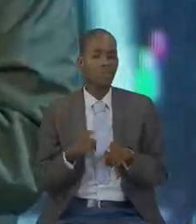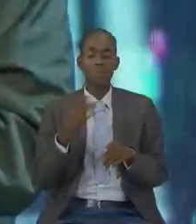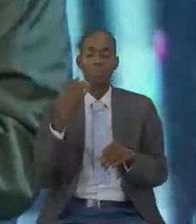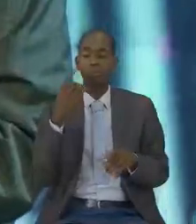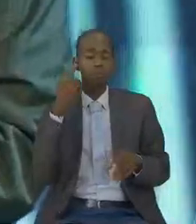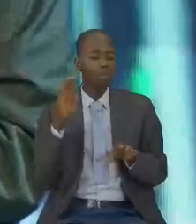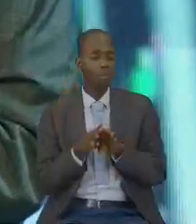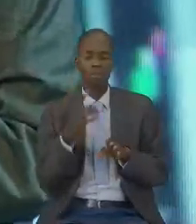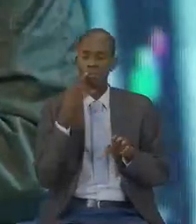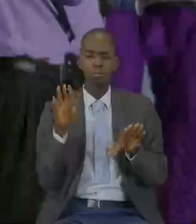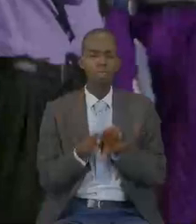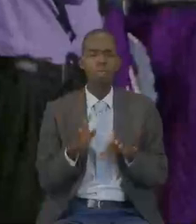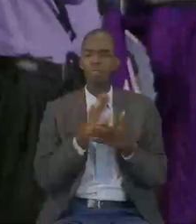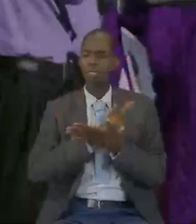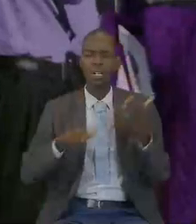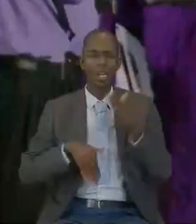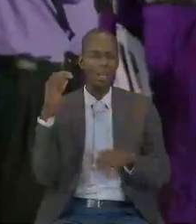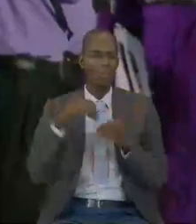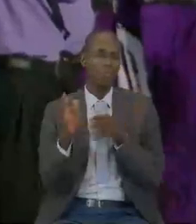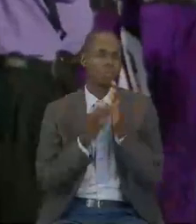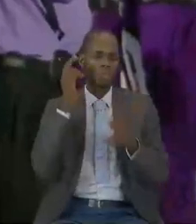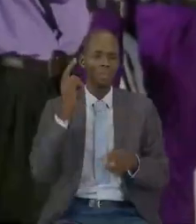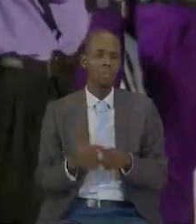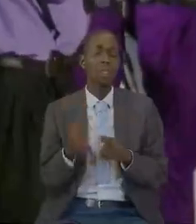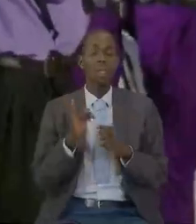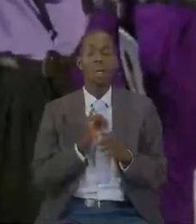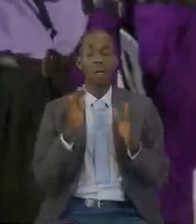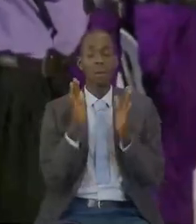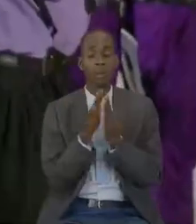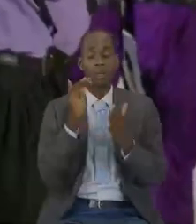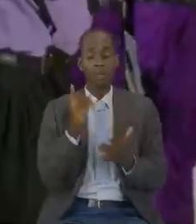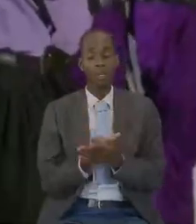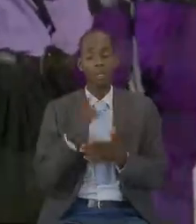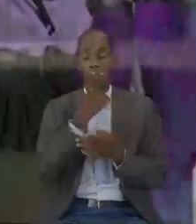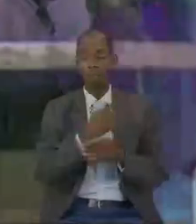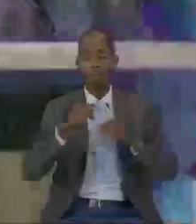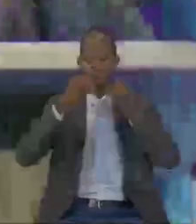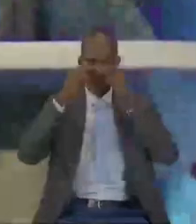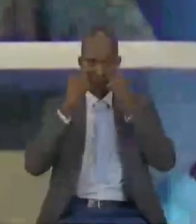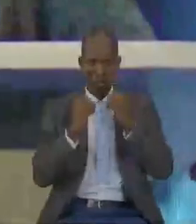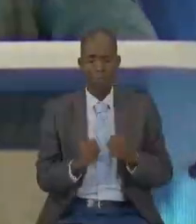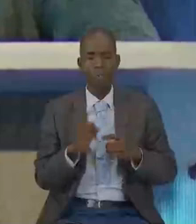La surdité, le mimétisme disparaît au nom de Jésus.